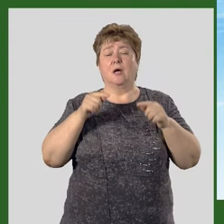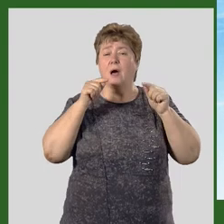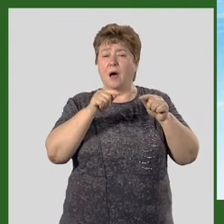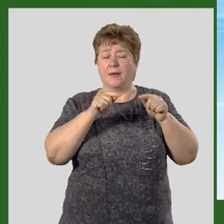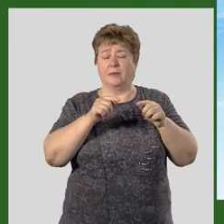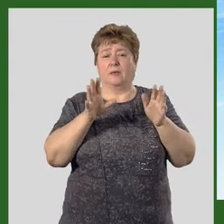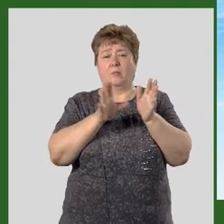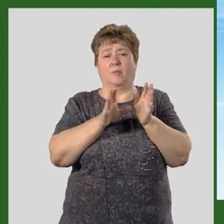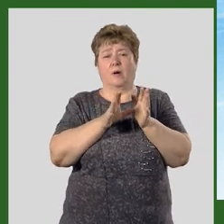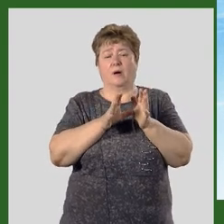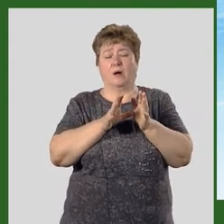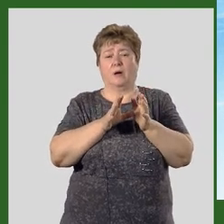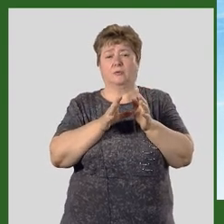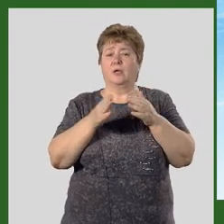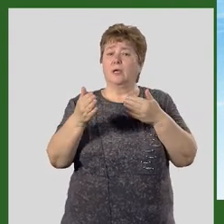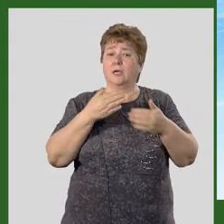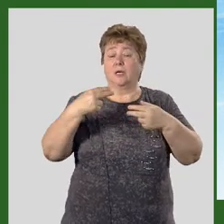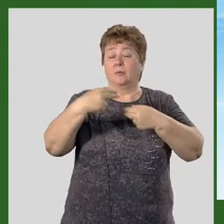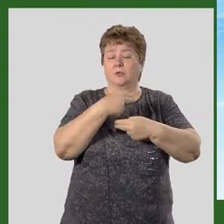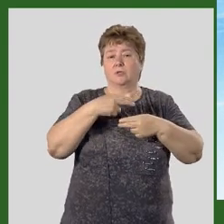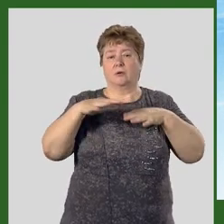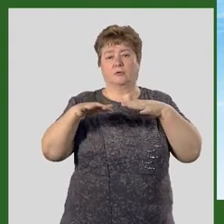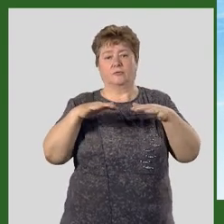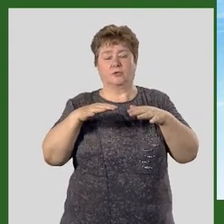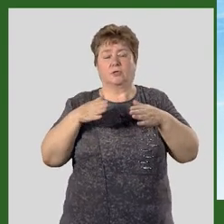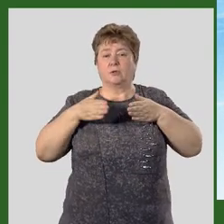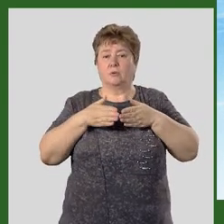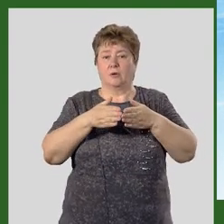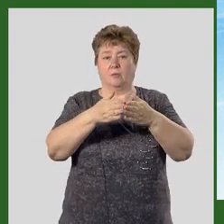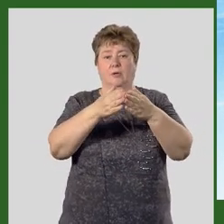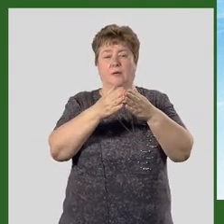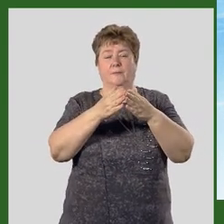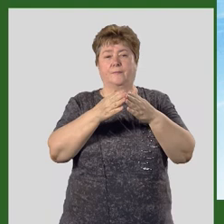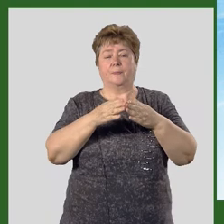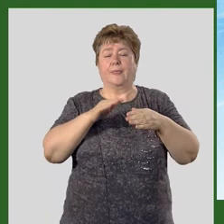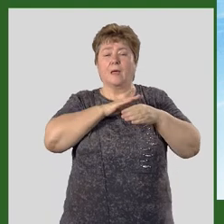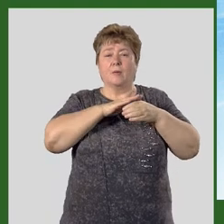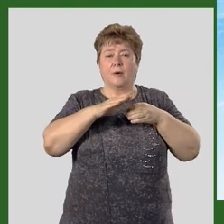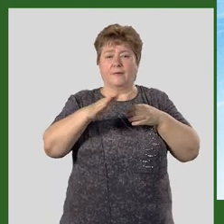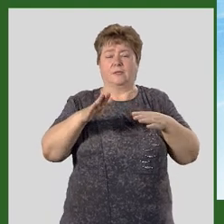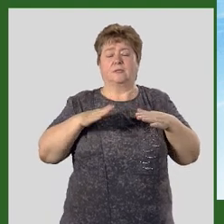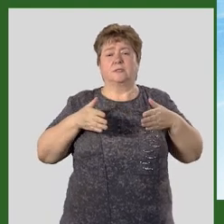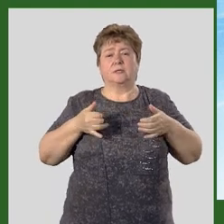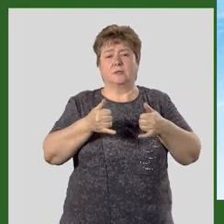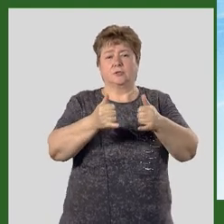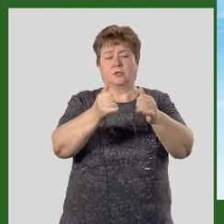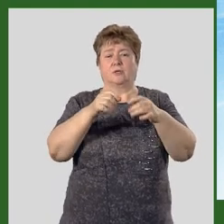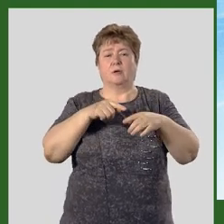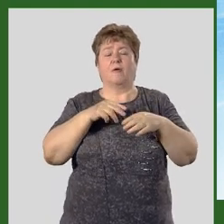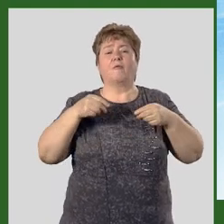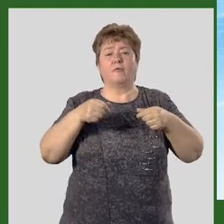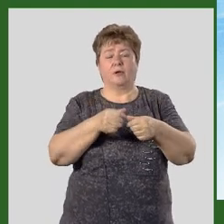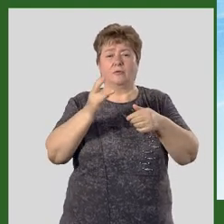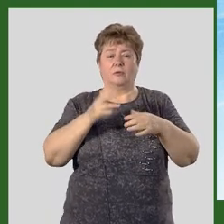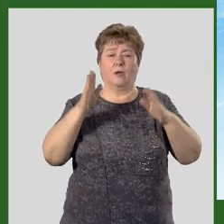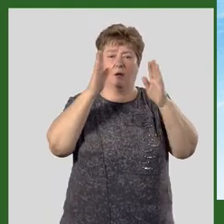они помогают или мешают движению кораблей. Поверхностные течения влияют